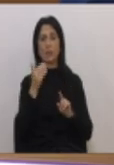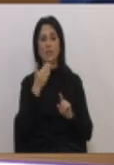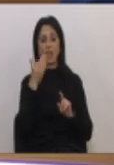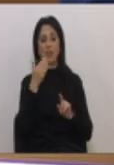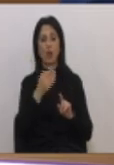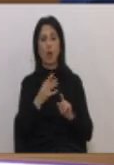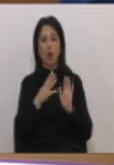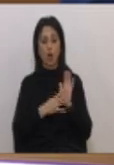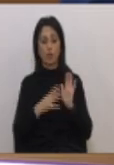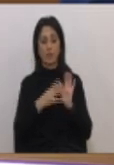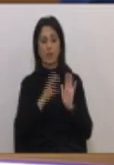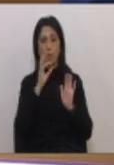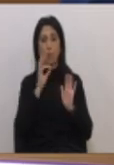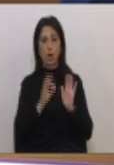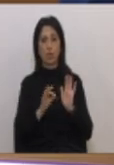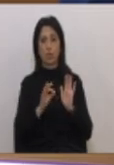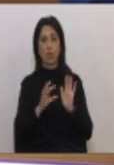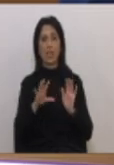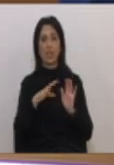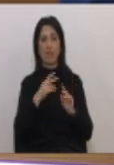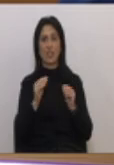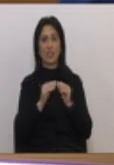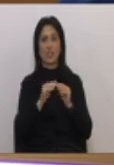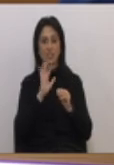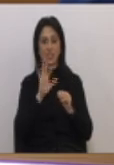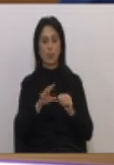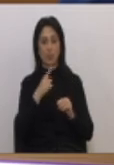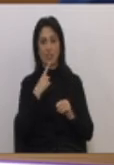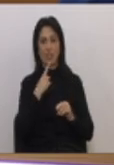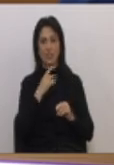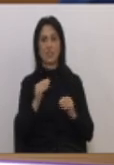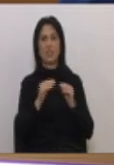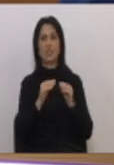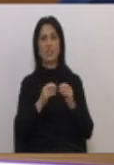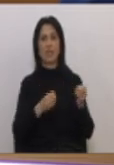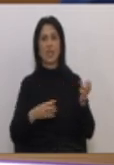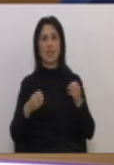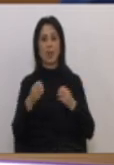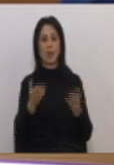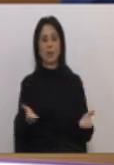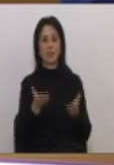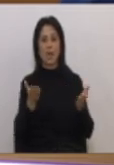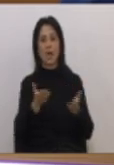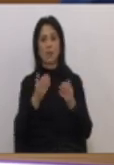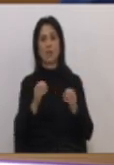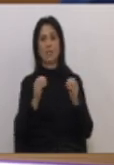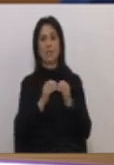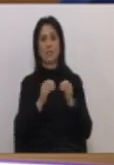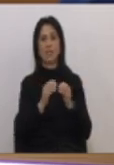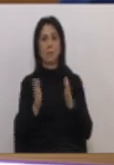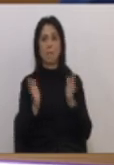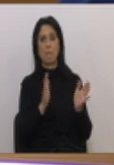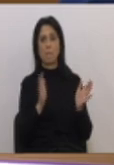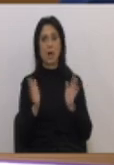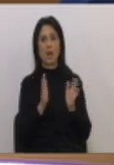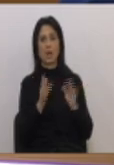გამოსვლის 99% იყო ისევ სიძულვილის ენა, ისევ დაპირისპირების სახალისება, ისევ